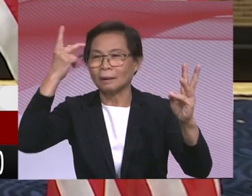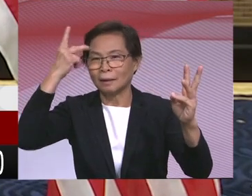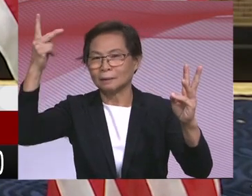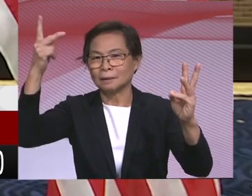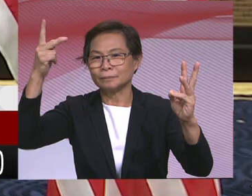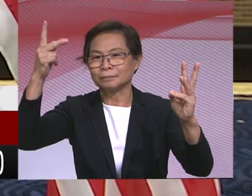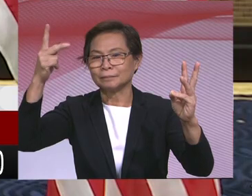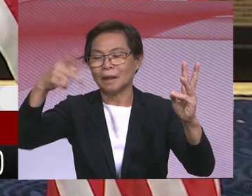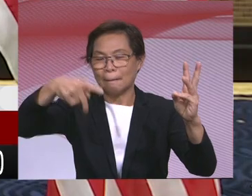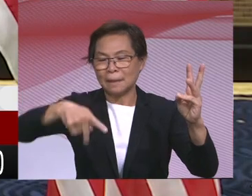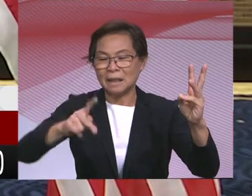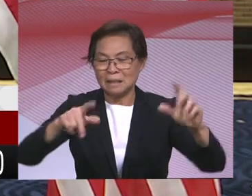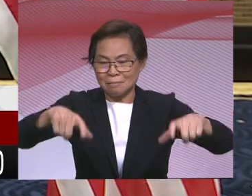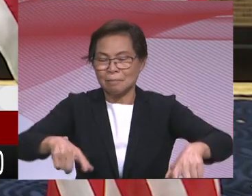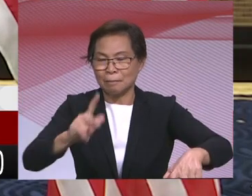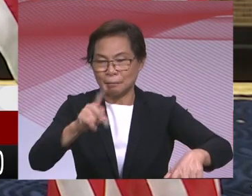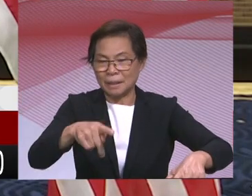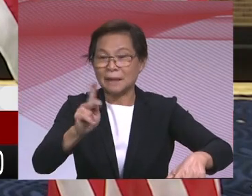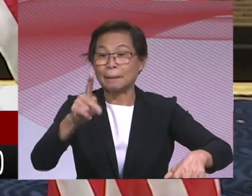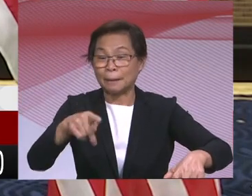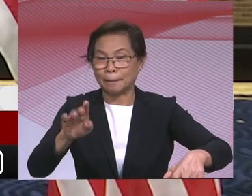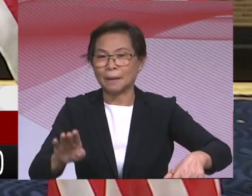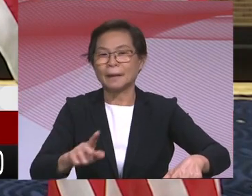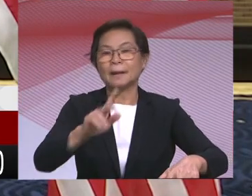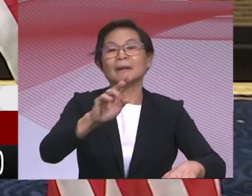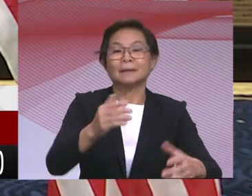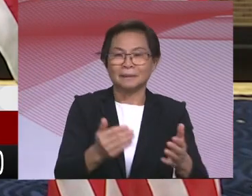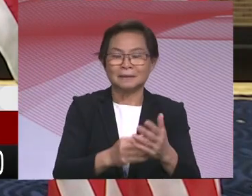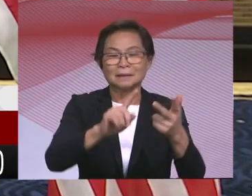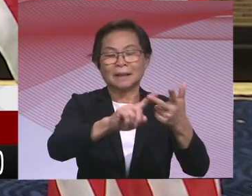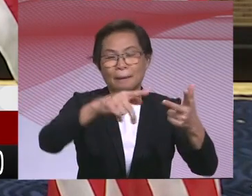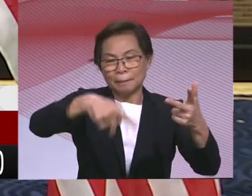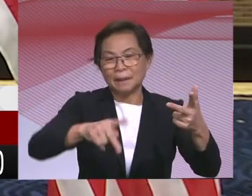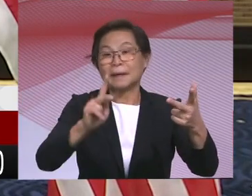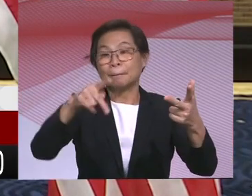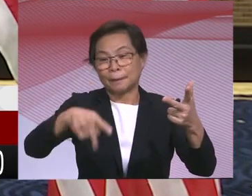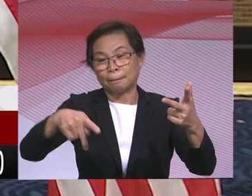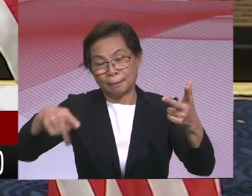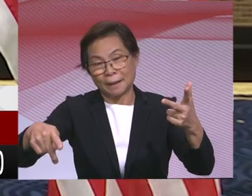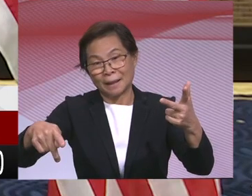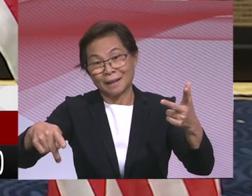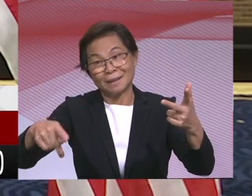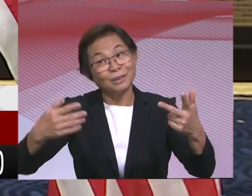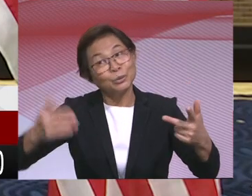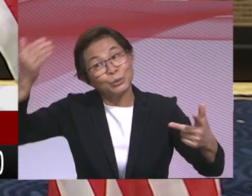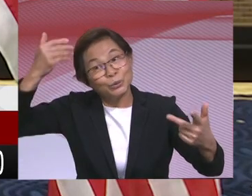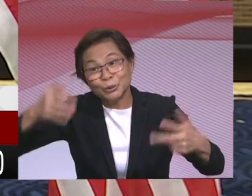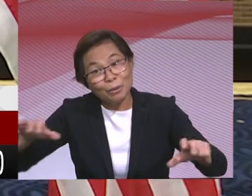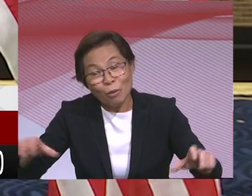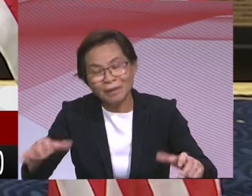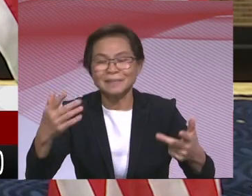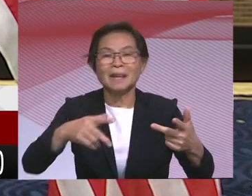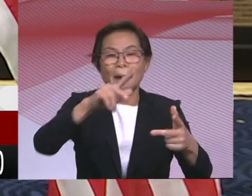Kelantan MP3 I love pemulihan Hai bersamanya pernah kita buat dahulu